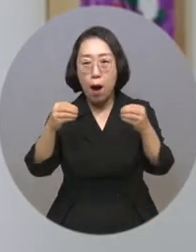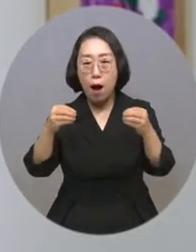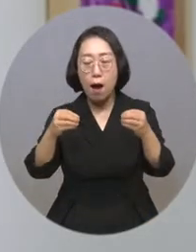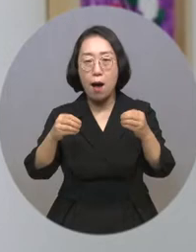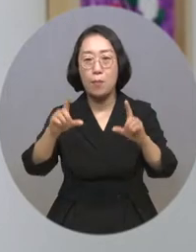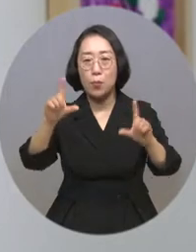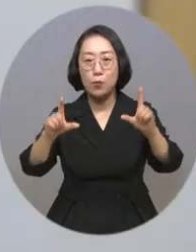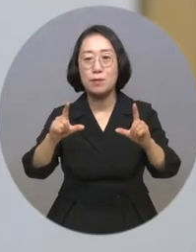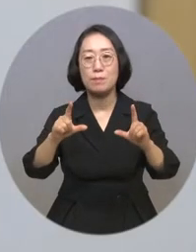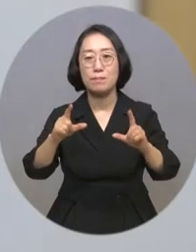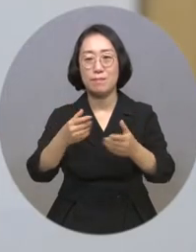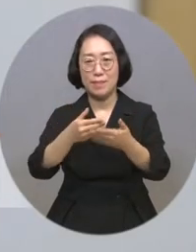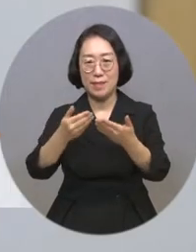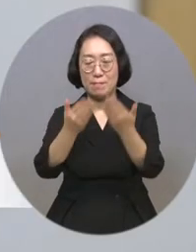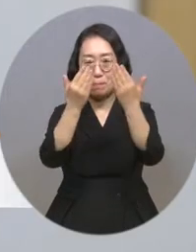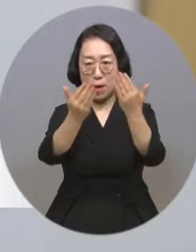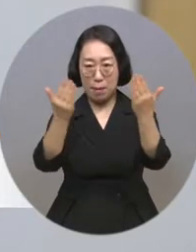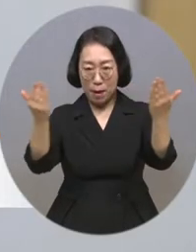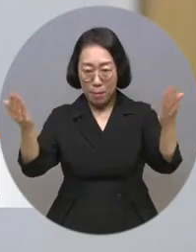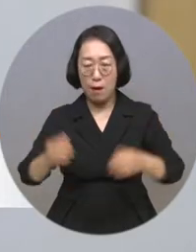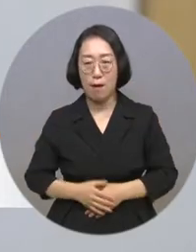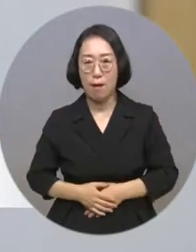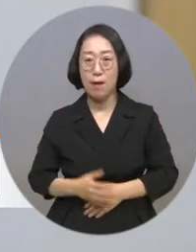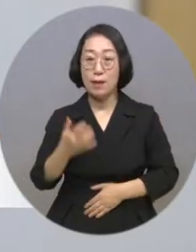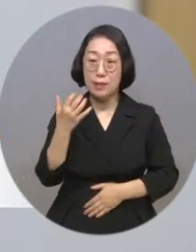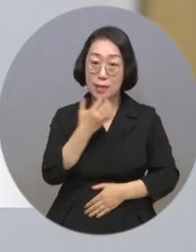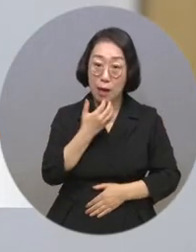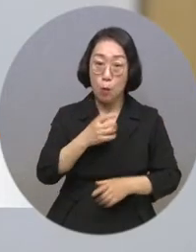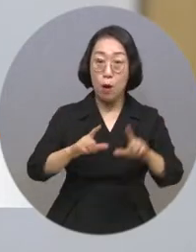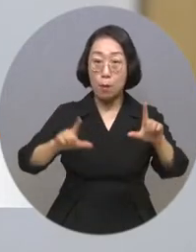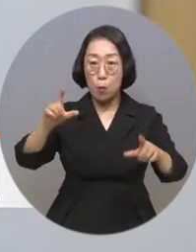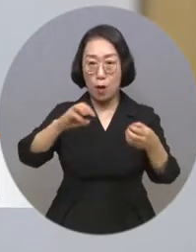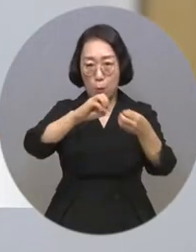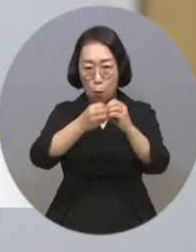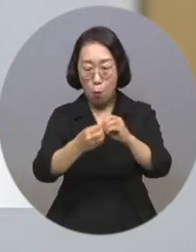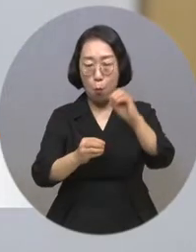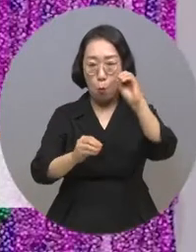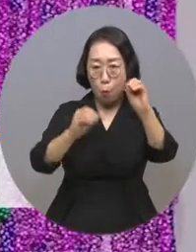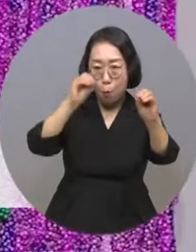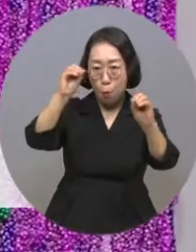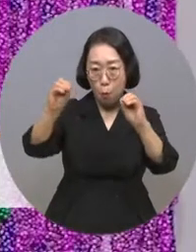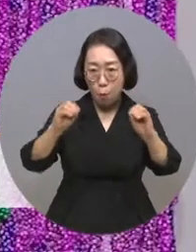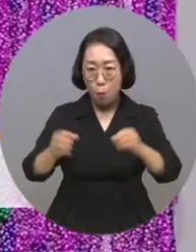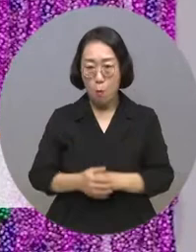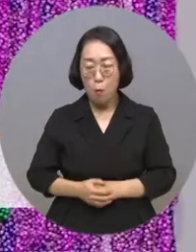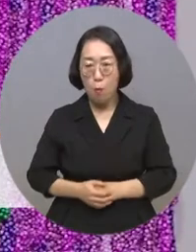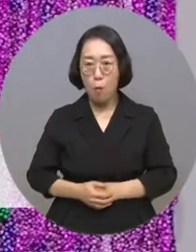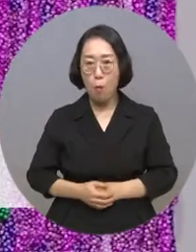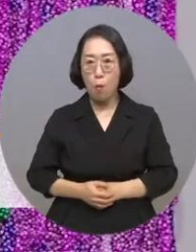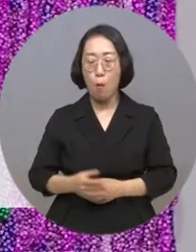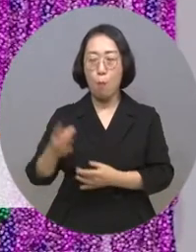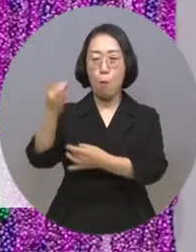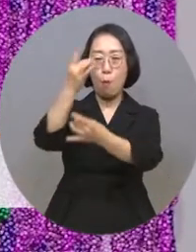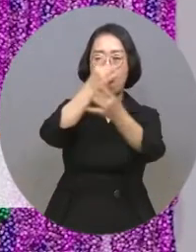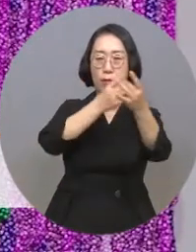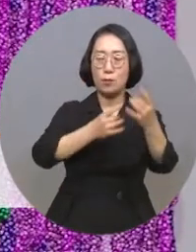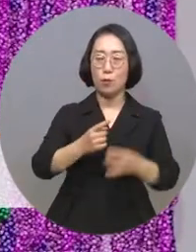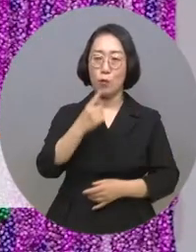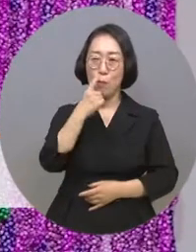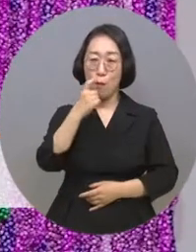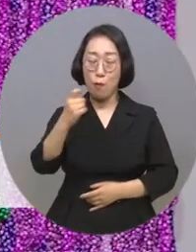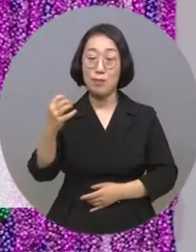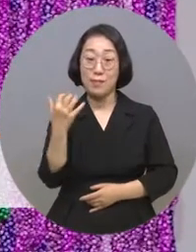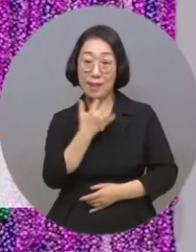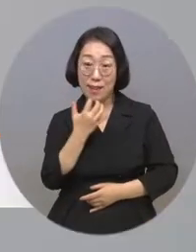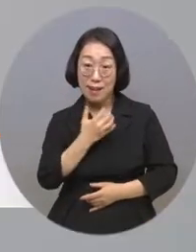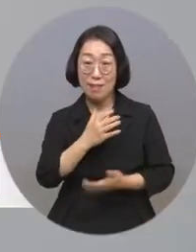있습니다. 클레이로 색과 모양을 만들어 붙인 작품들은 몽환적이고 화려한 색채로